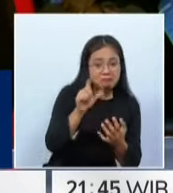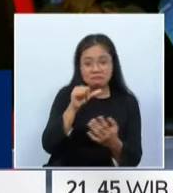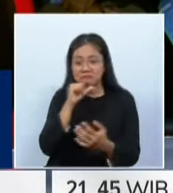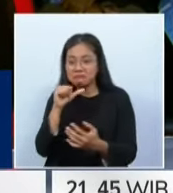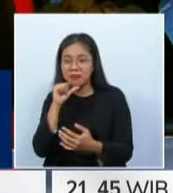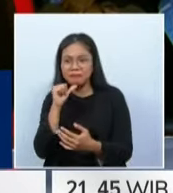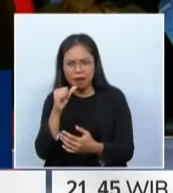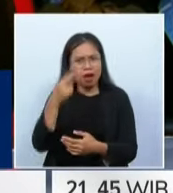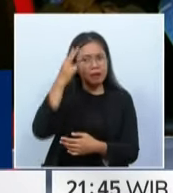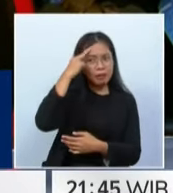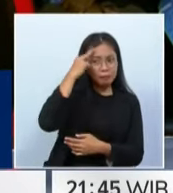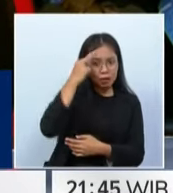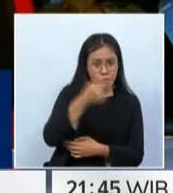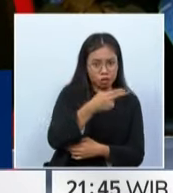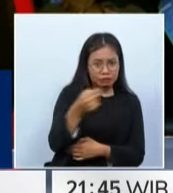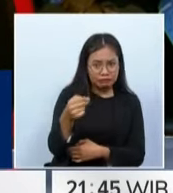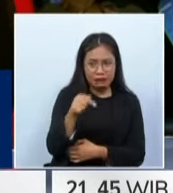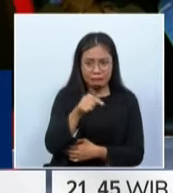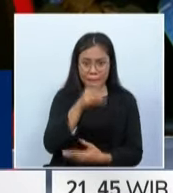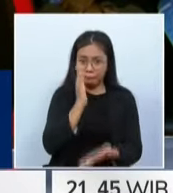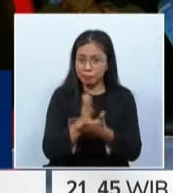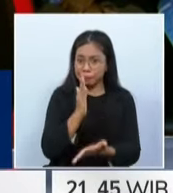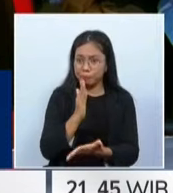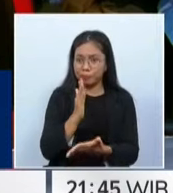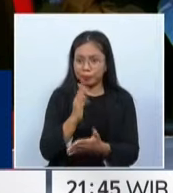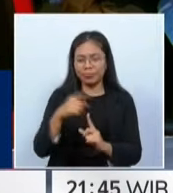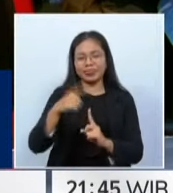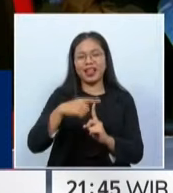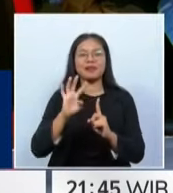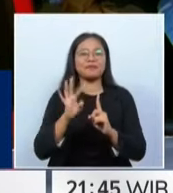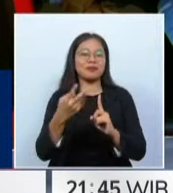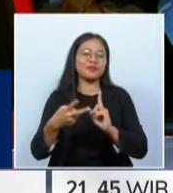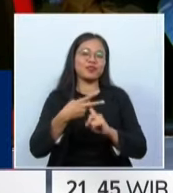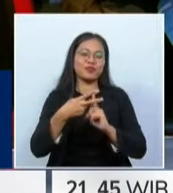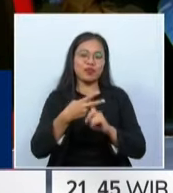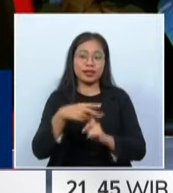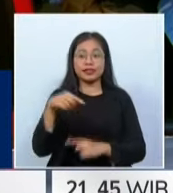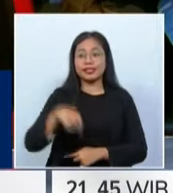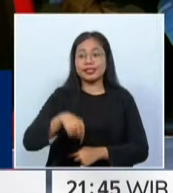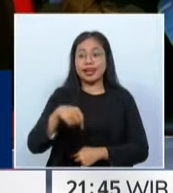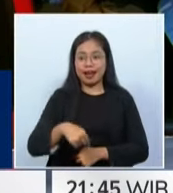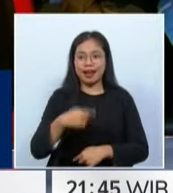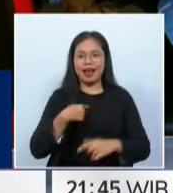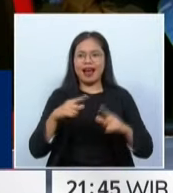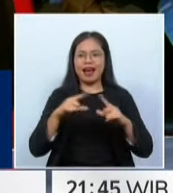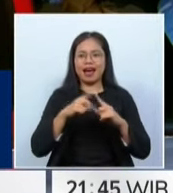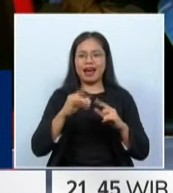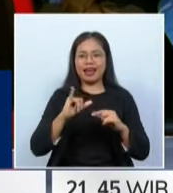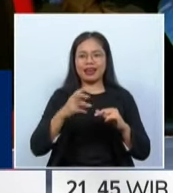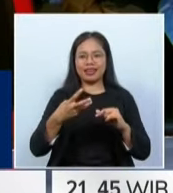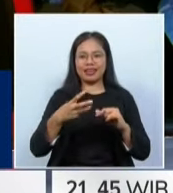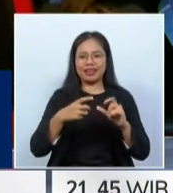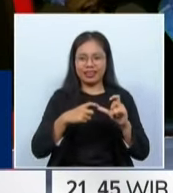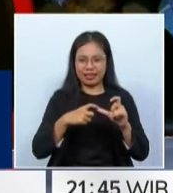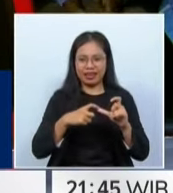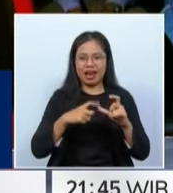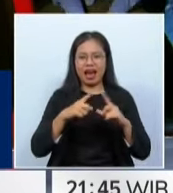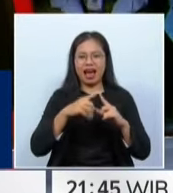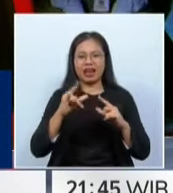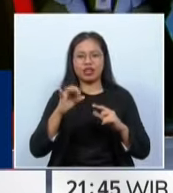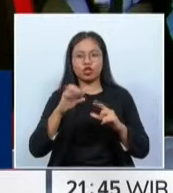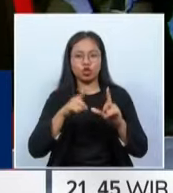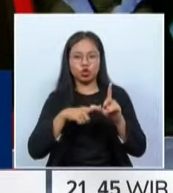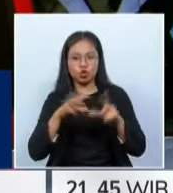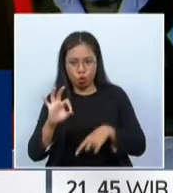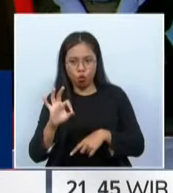depan pada 14bruari 2024 dan kitaupara kitaam hari ini Suki maucapkan Terima